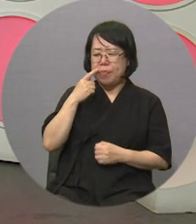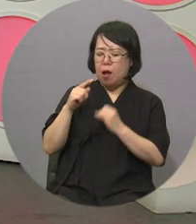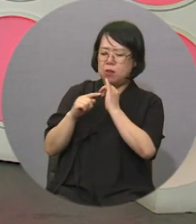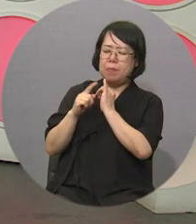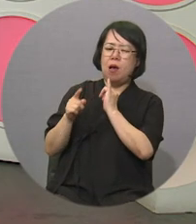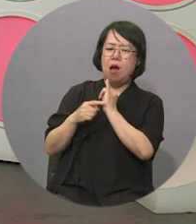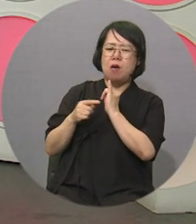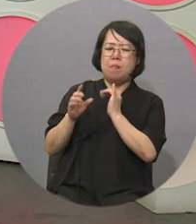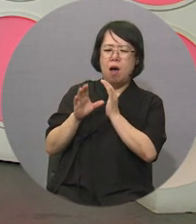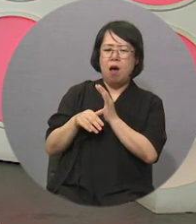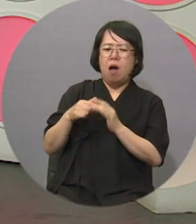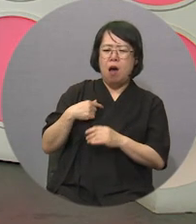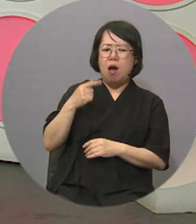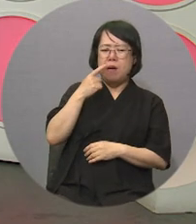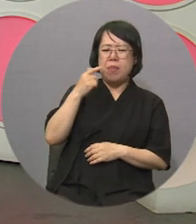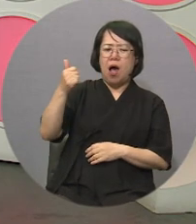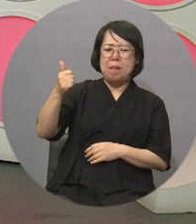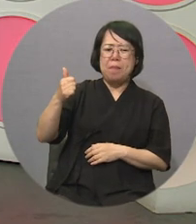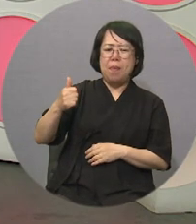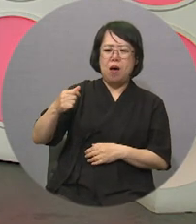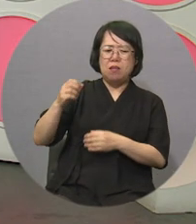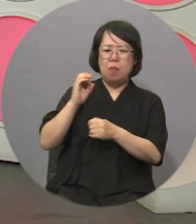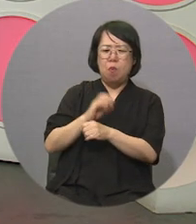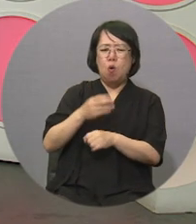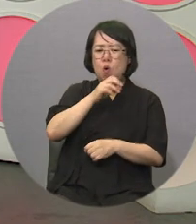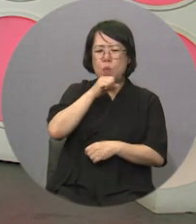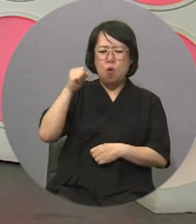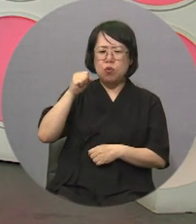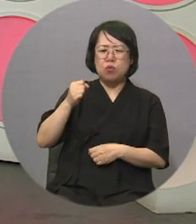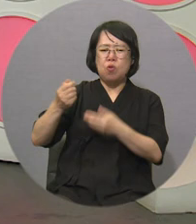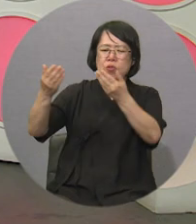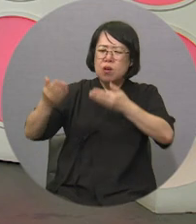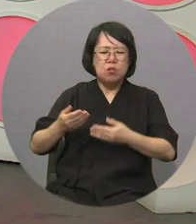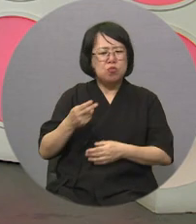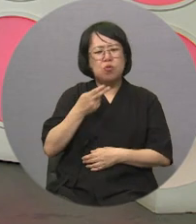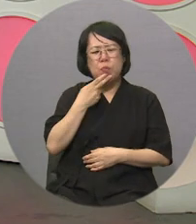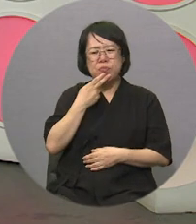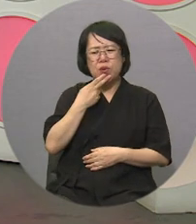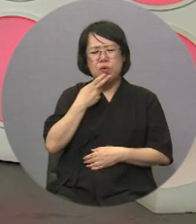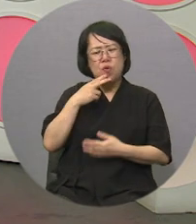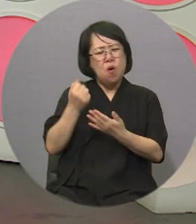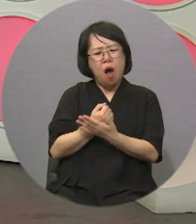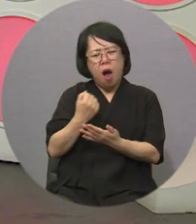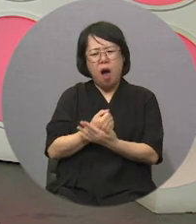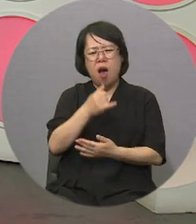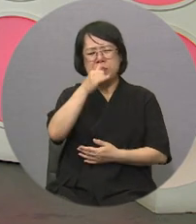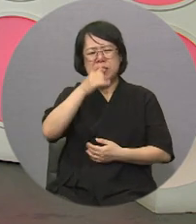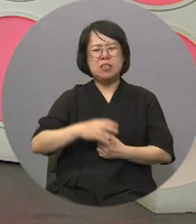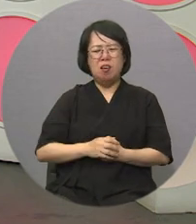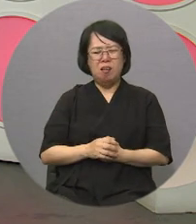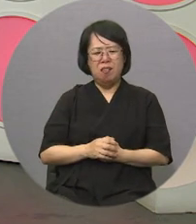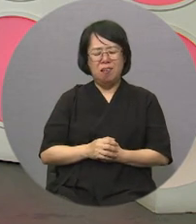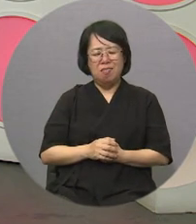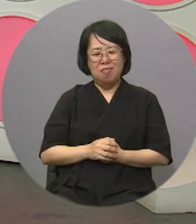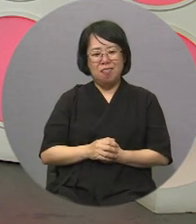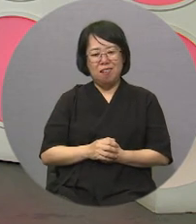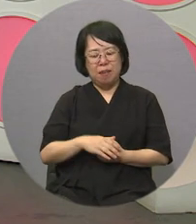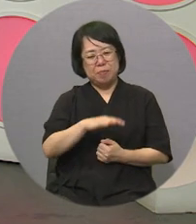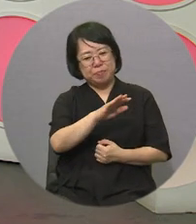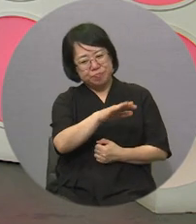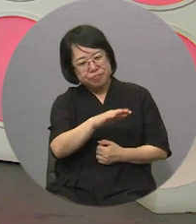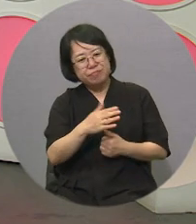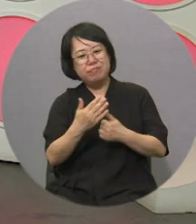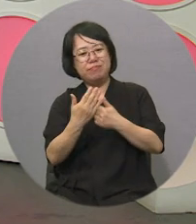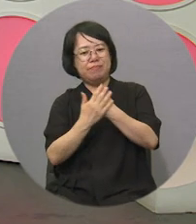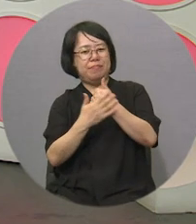적이 없다고 했고 저는 그 얘기를 들었을 때 사실 놀랍지도 않았어요 따뜻한 위로나 애정 표현 대신